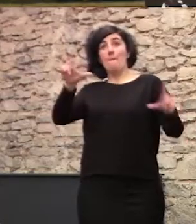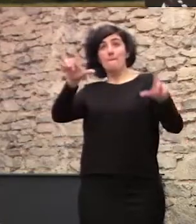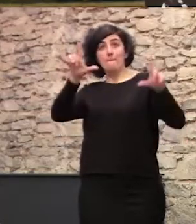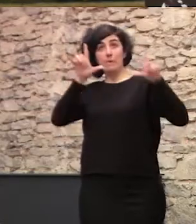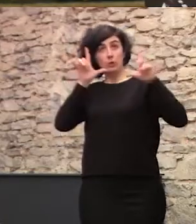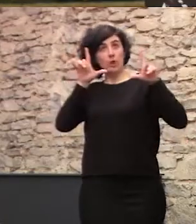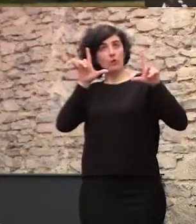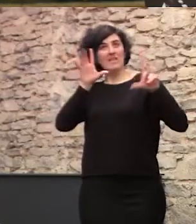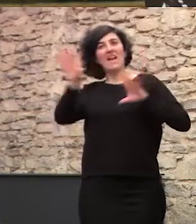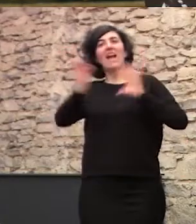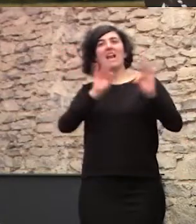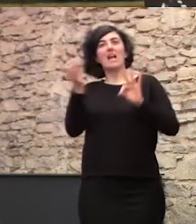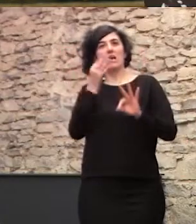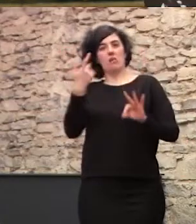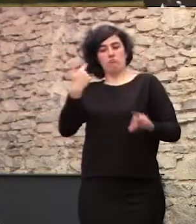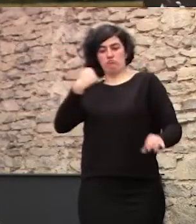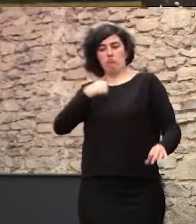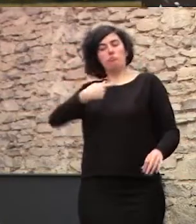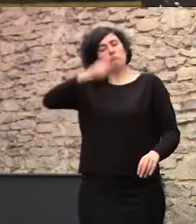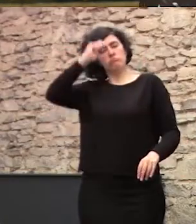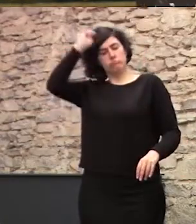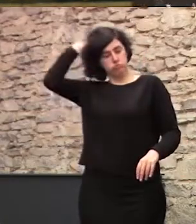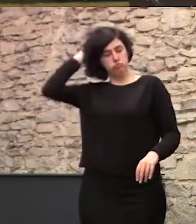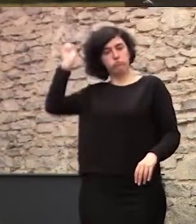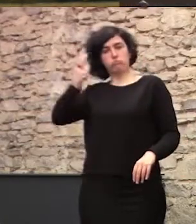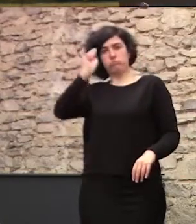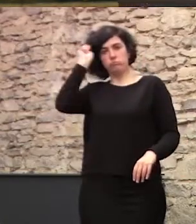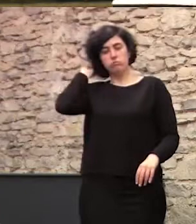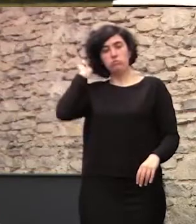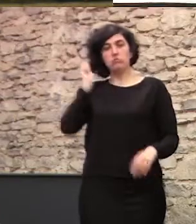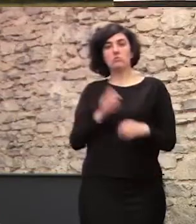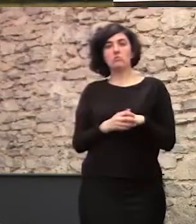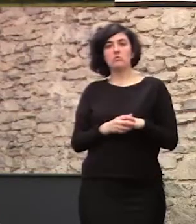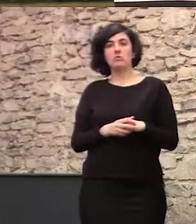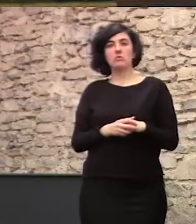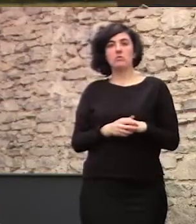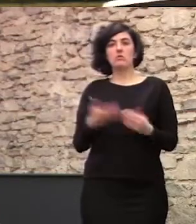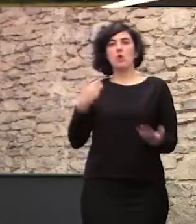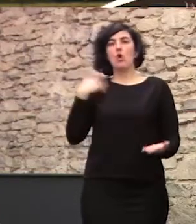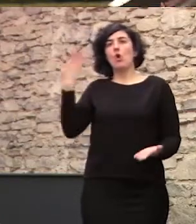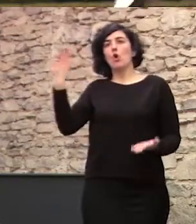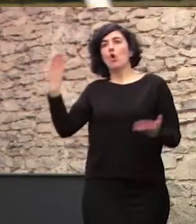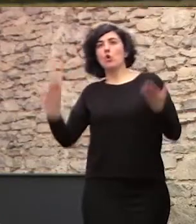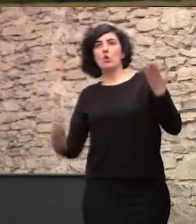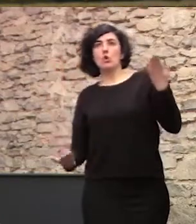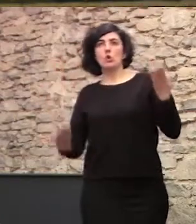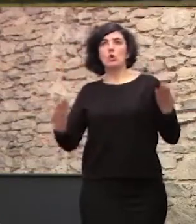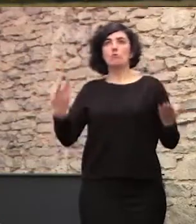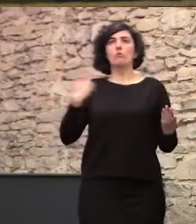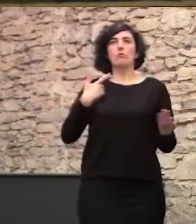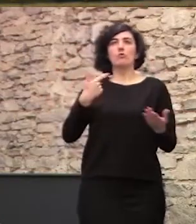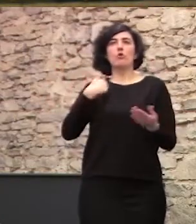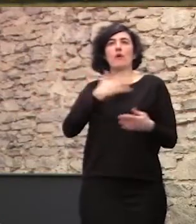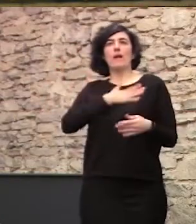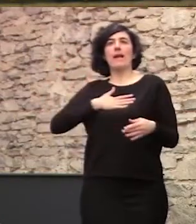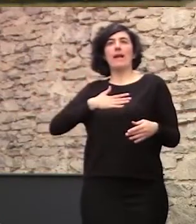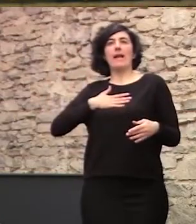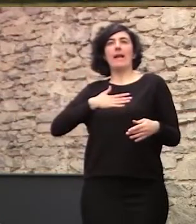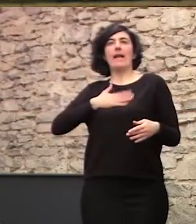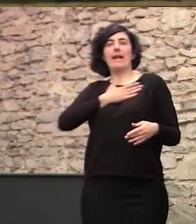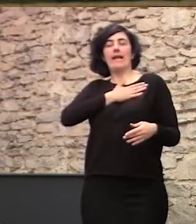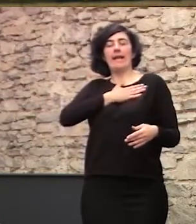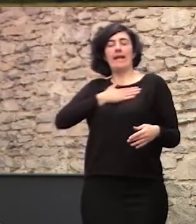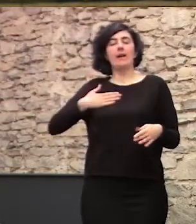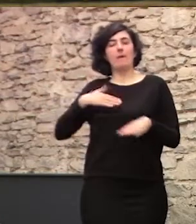berak erabakita, eta orduan nik uste du bazegoela kontraste hori baina izutela nolabait gorputza edo presente egotea,